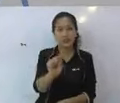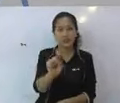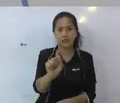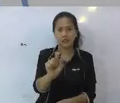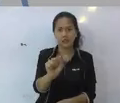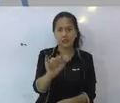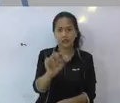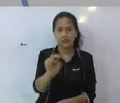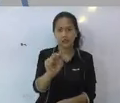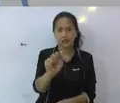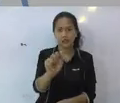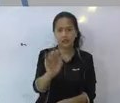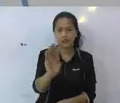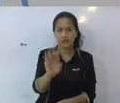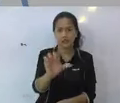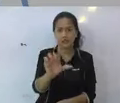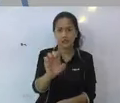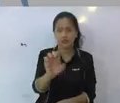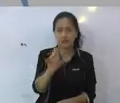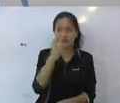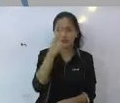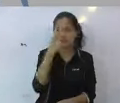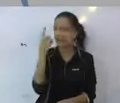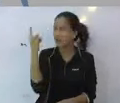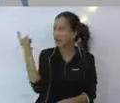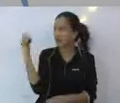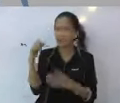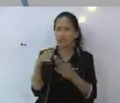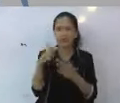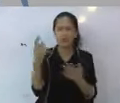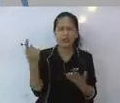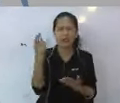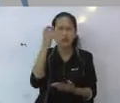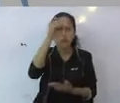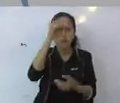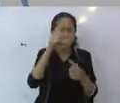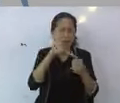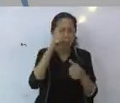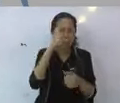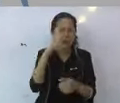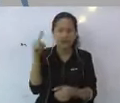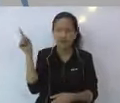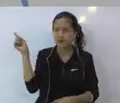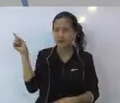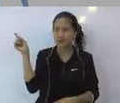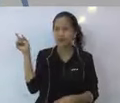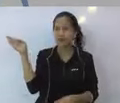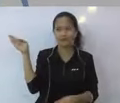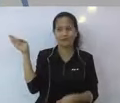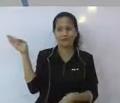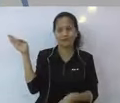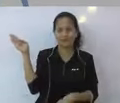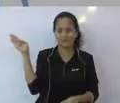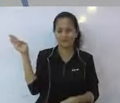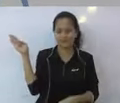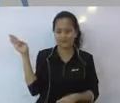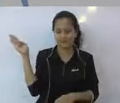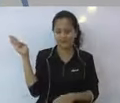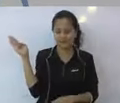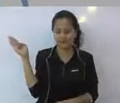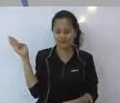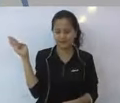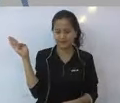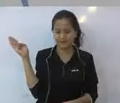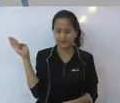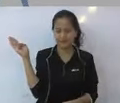individual's health while also making sure that the planet has enough resources. Ayan. Paano magiging sustainable kung hindi